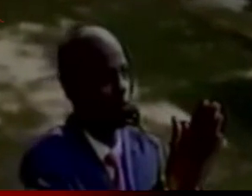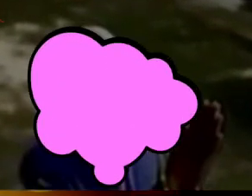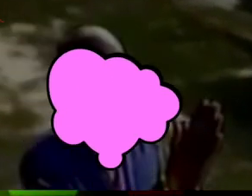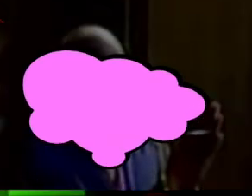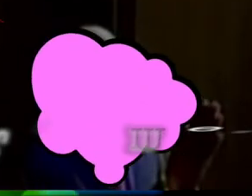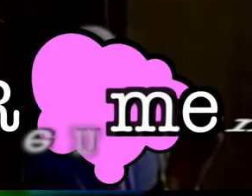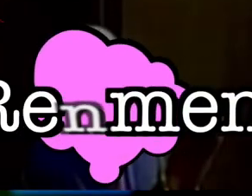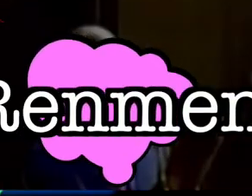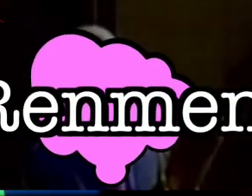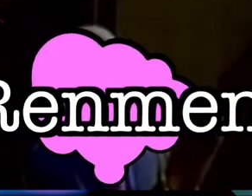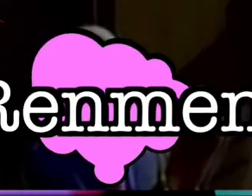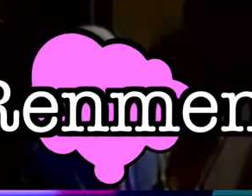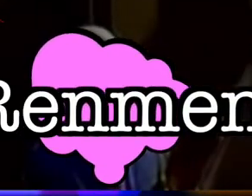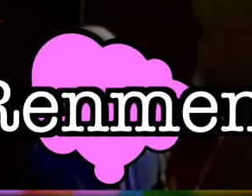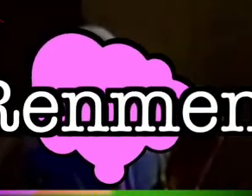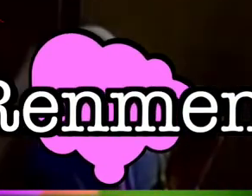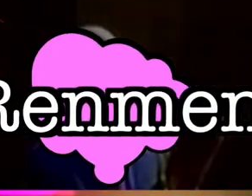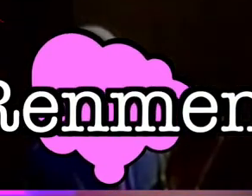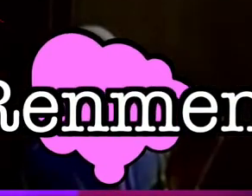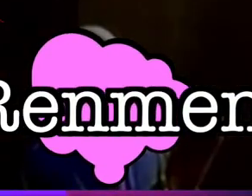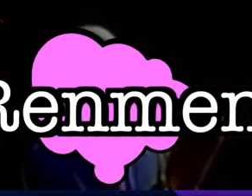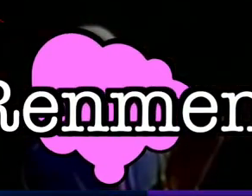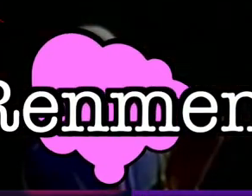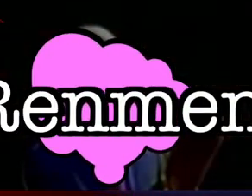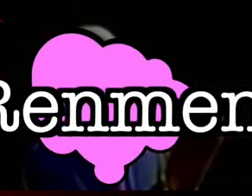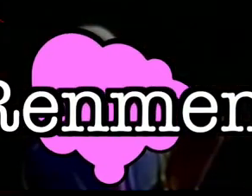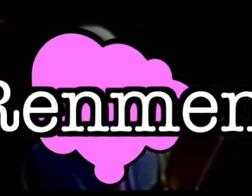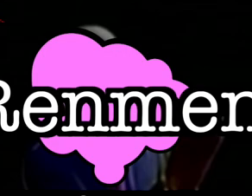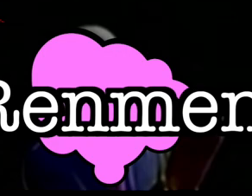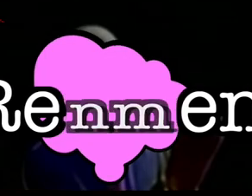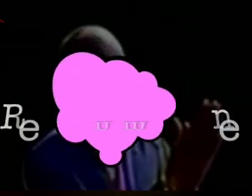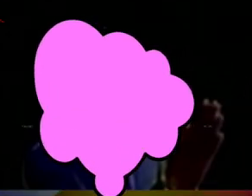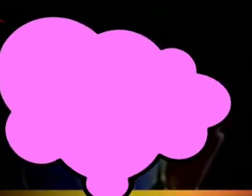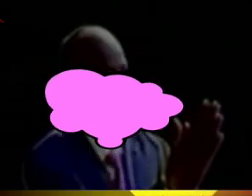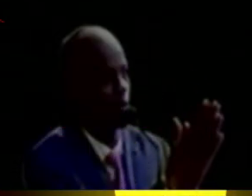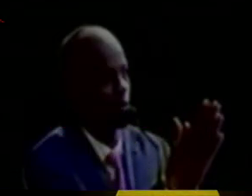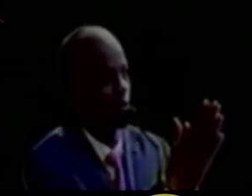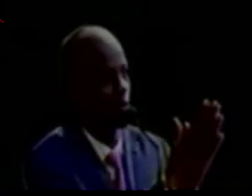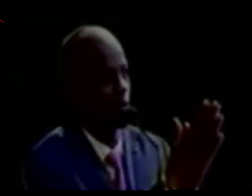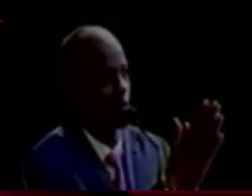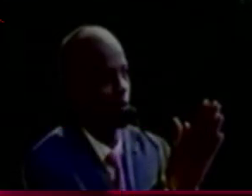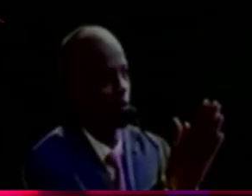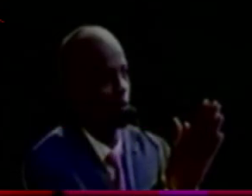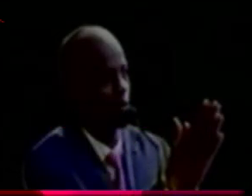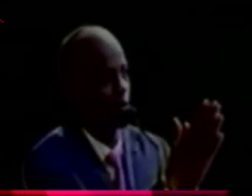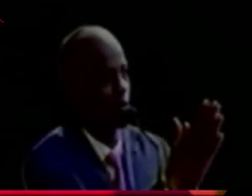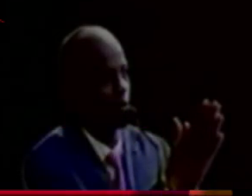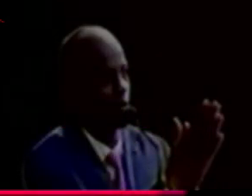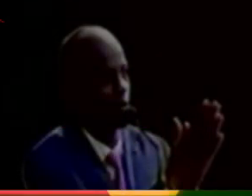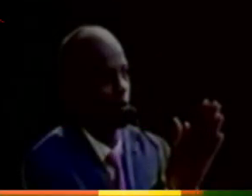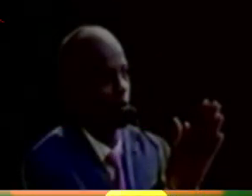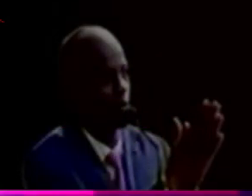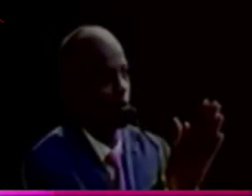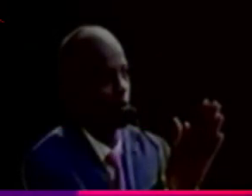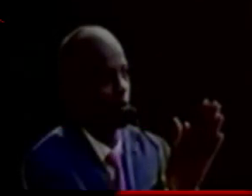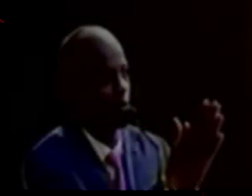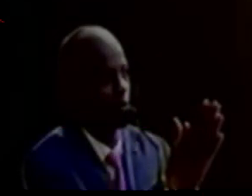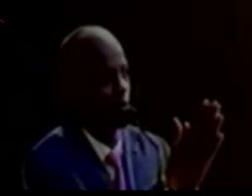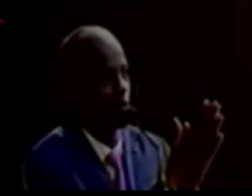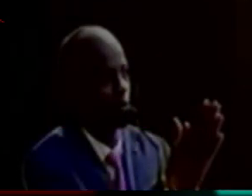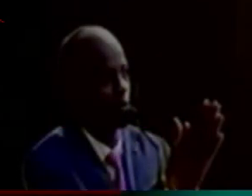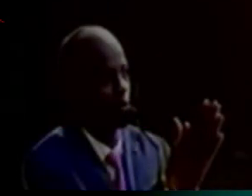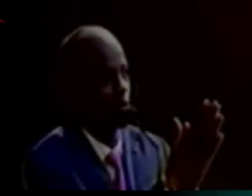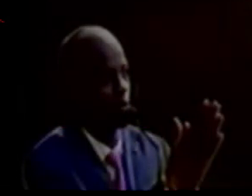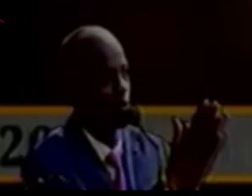tout le monde qui était branché pour te cap tande des nouvelles informations. En tout cas, tout le monde, merci parce que nous t'ai branché. Pas oublier vous abonner